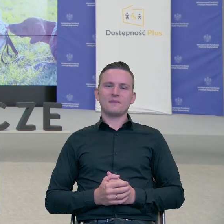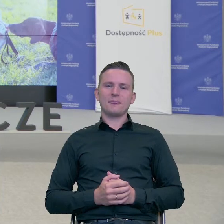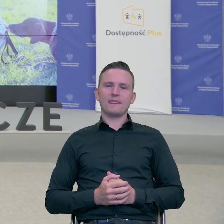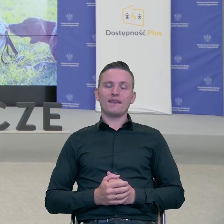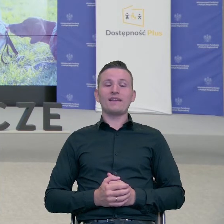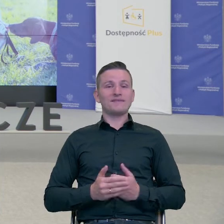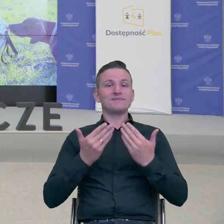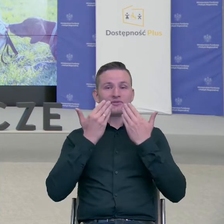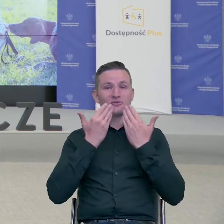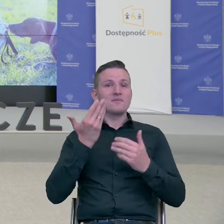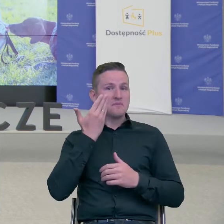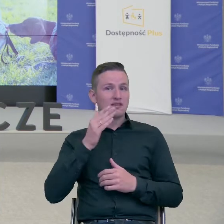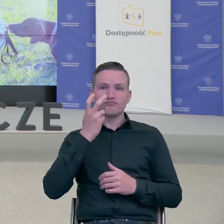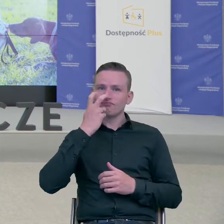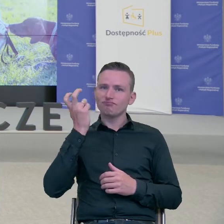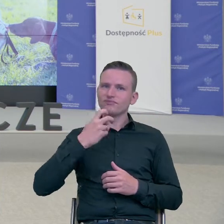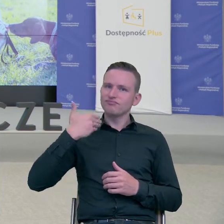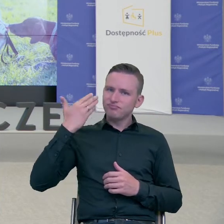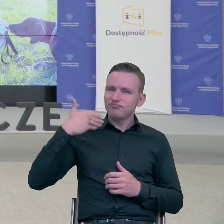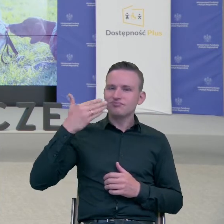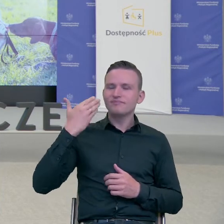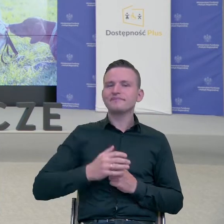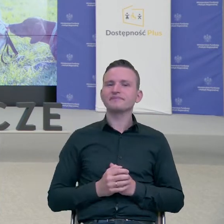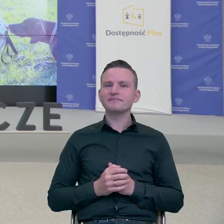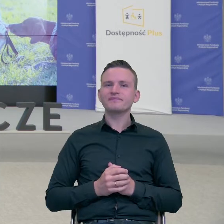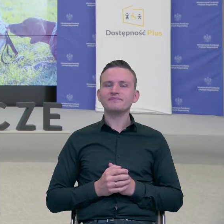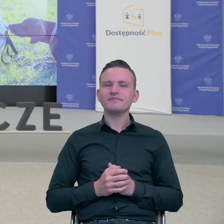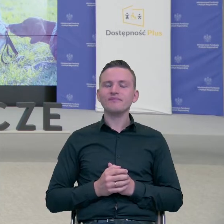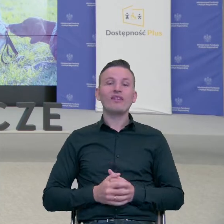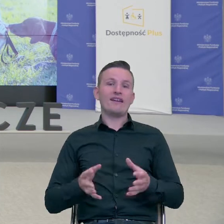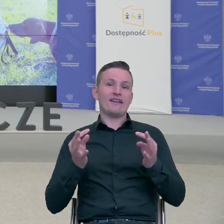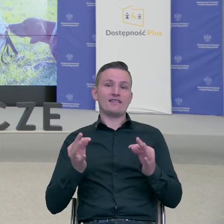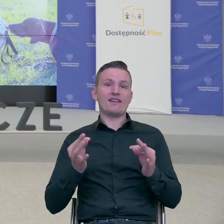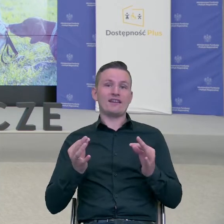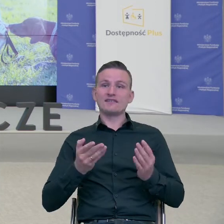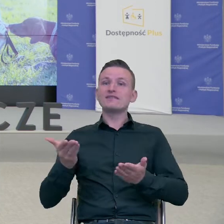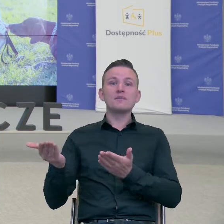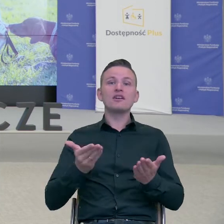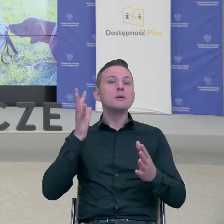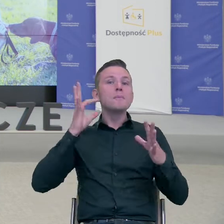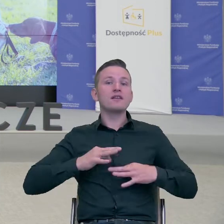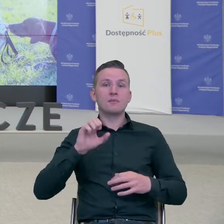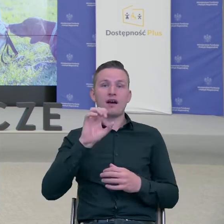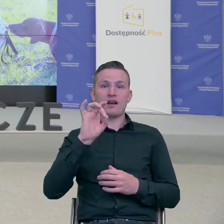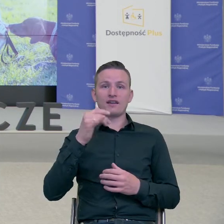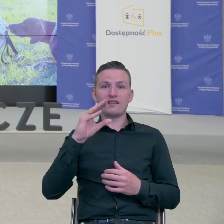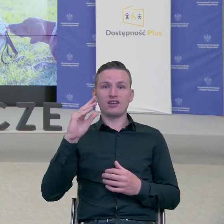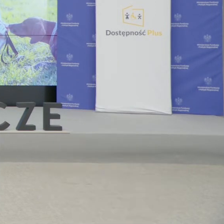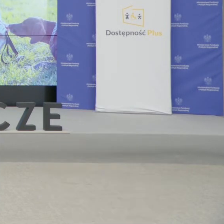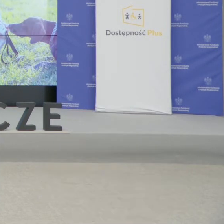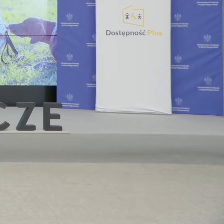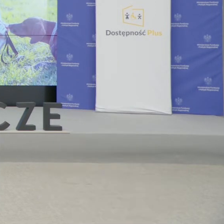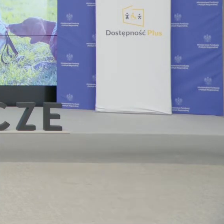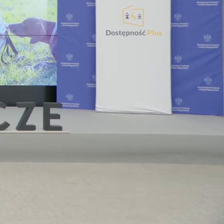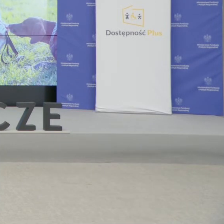Dziękujemy bardzo za ciekawe przemówienie. Teraz zapraszam panią Agnieszkę Jąkalską, zastępcę